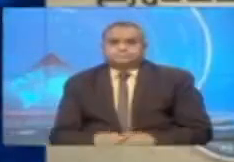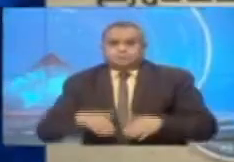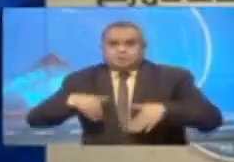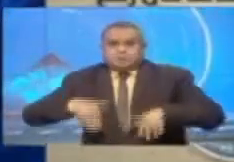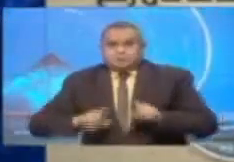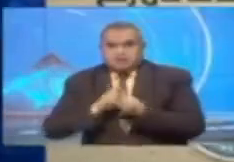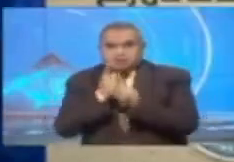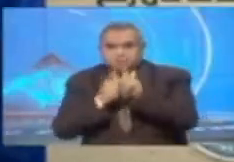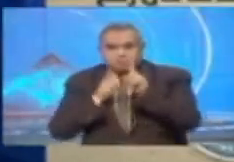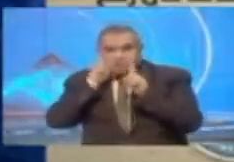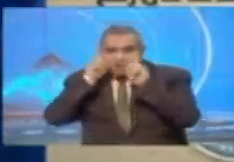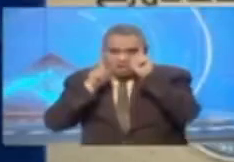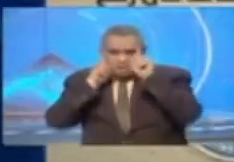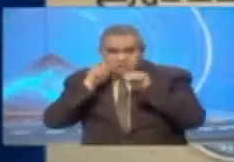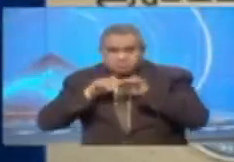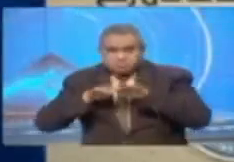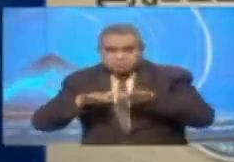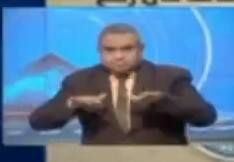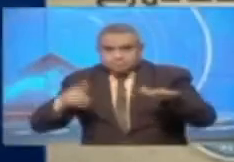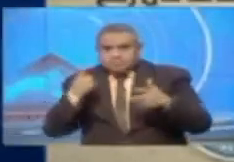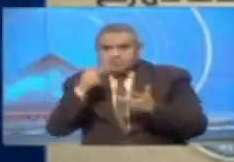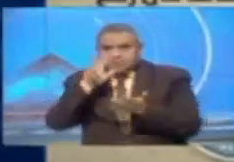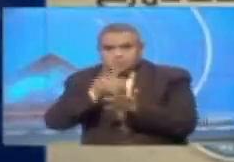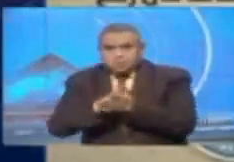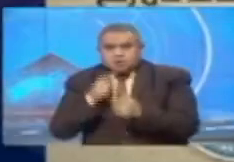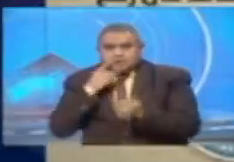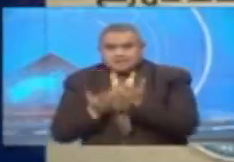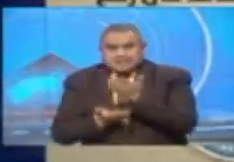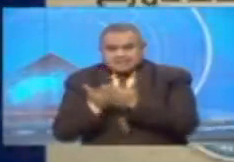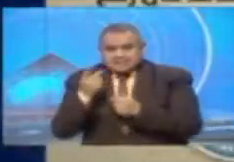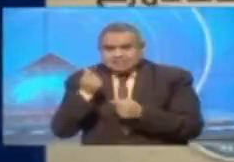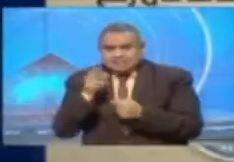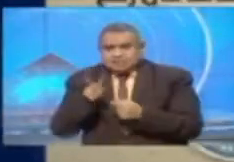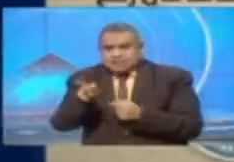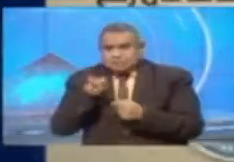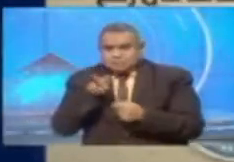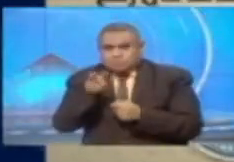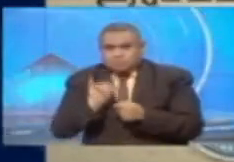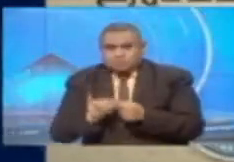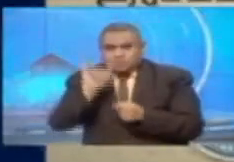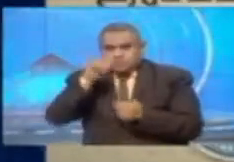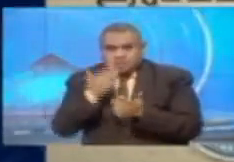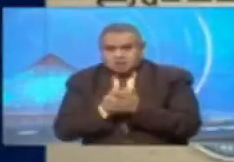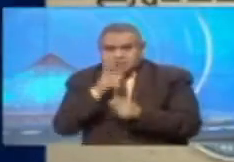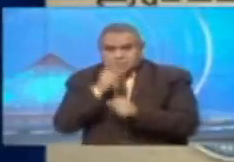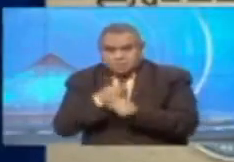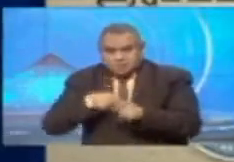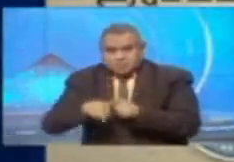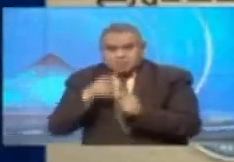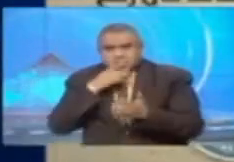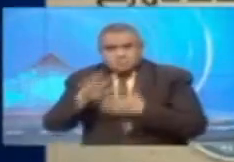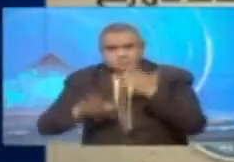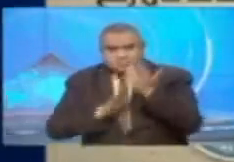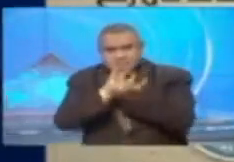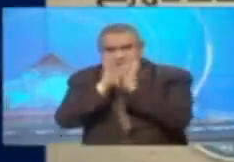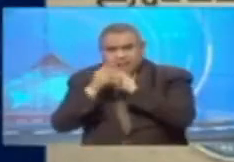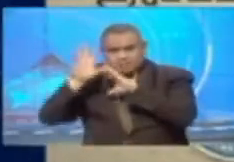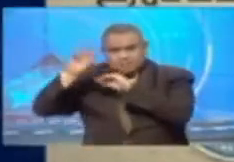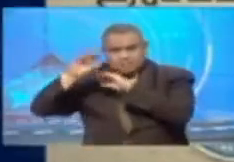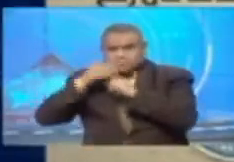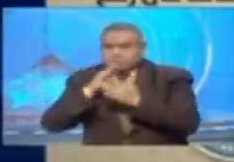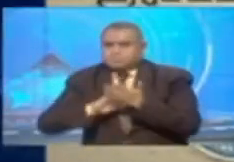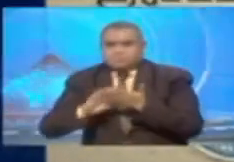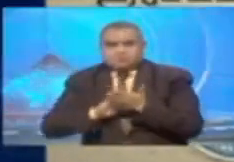مجلس الوزراء ينفي ما انتشر حول إقرار زيادة جديدة على ضريبة الدخل تزامنا مع الأزمة الاقتصادية